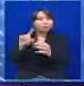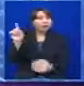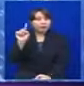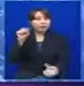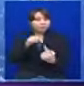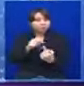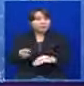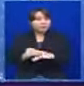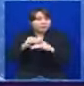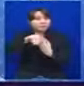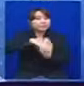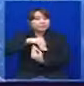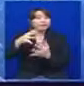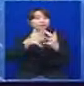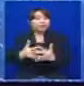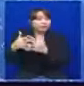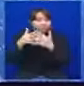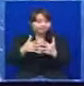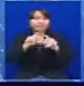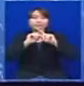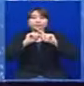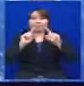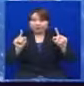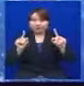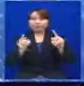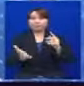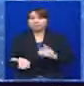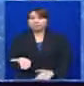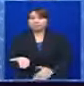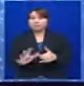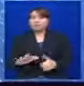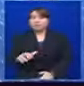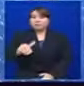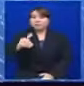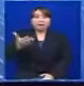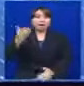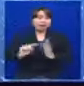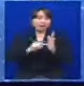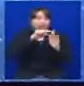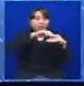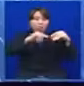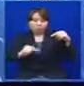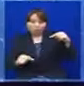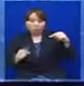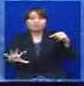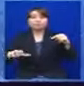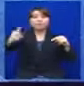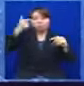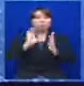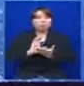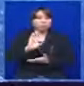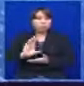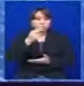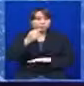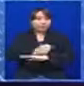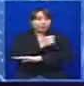แนวโน้มการขยายตัวของเศรษฐกิจสหรัฐแต่ว่าดัชนีกระเตื้องขึ้นจากที่ร่วงลงอย่างหนักในช่วงแรกนะคะเนื่องจากว่านักลงทุนมองว่า